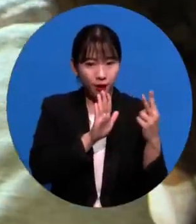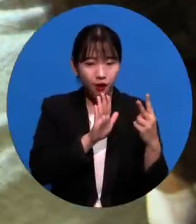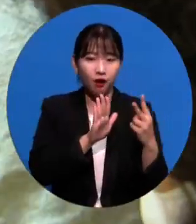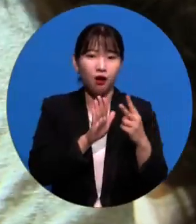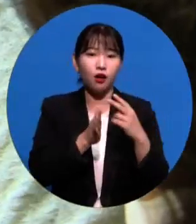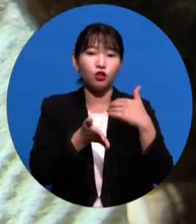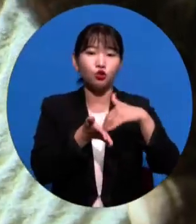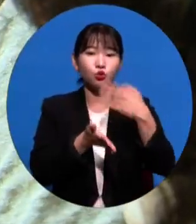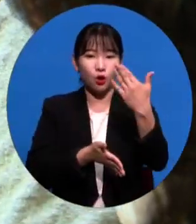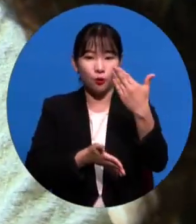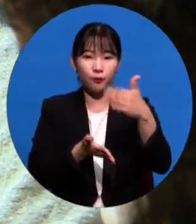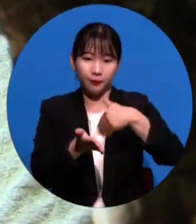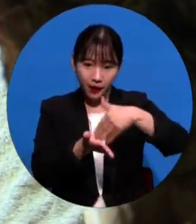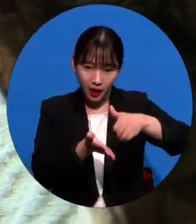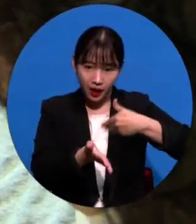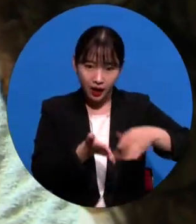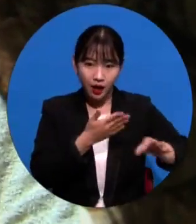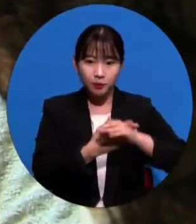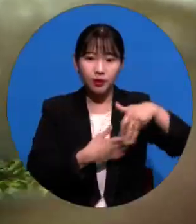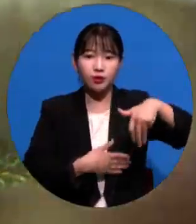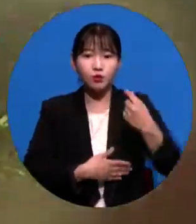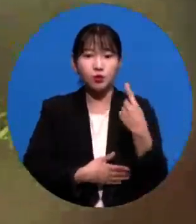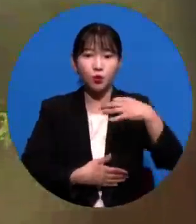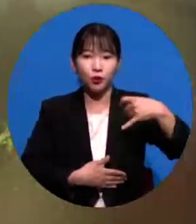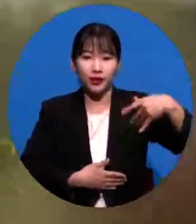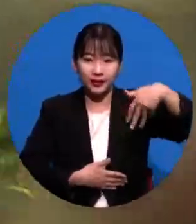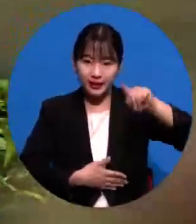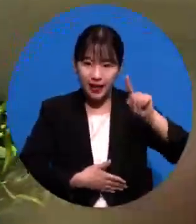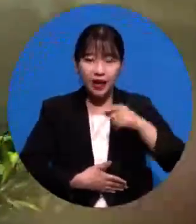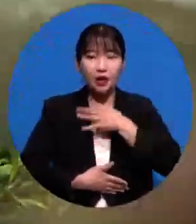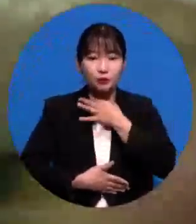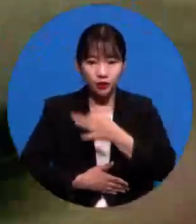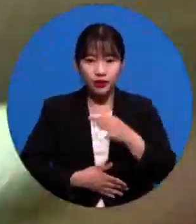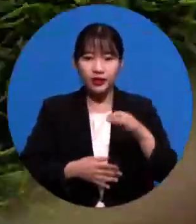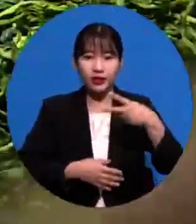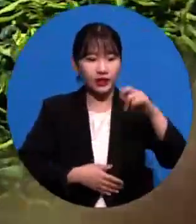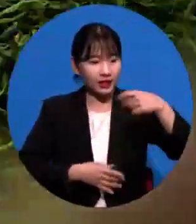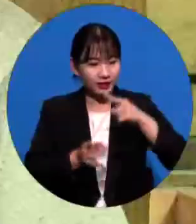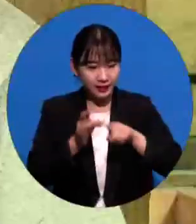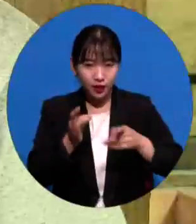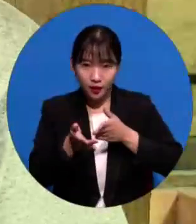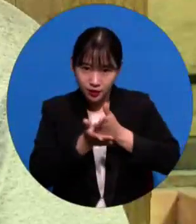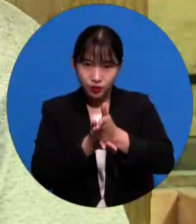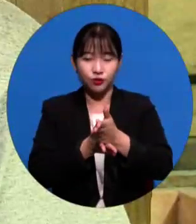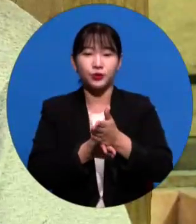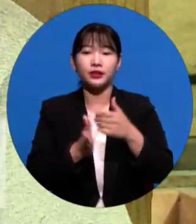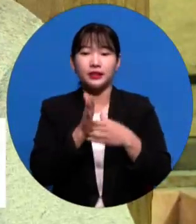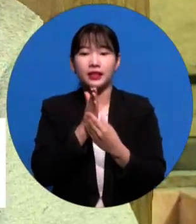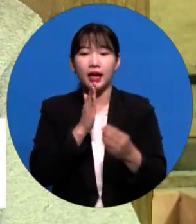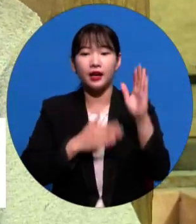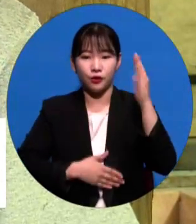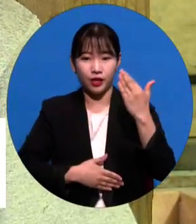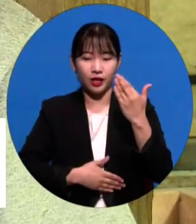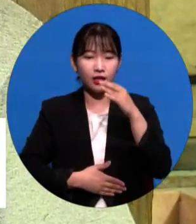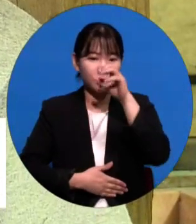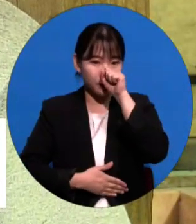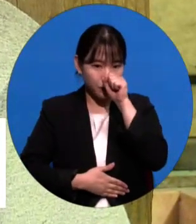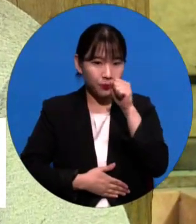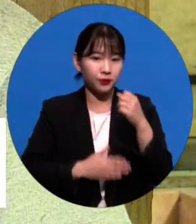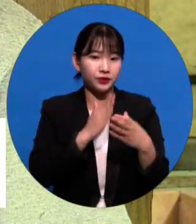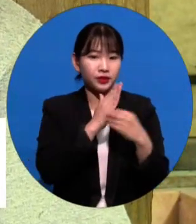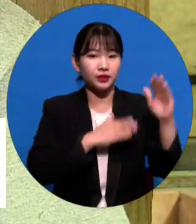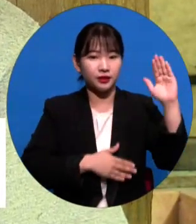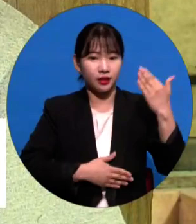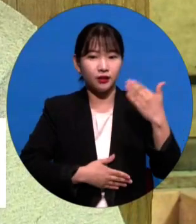이렇게 9번을 덮으면 초이차로 불리는 대흥사 고유차로 거듭납니다. 좋은 차가 되고 그리고 저희